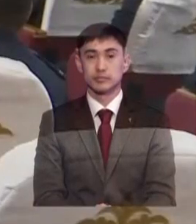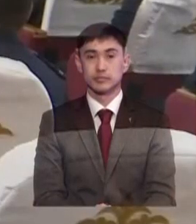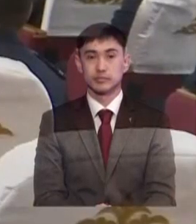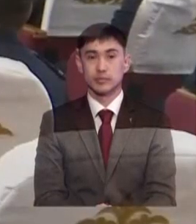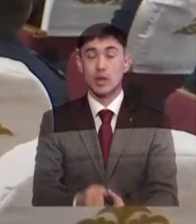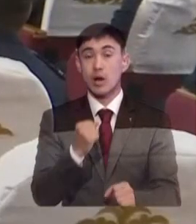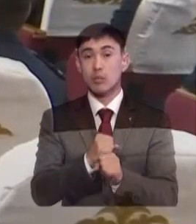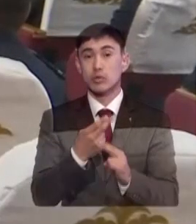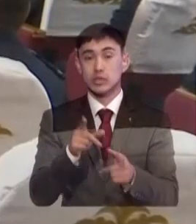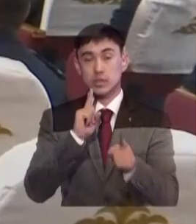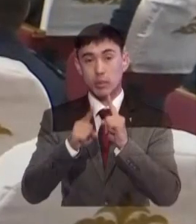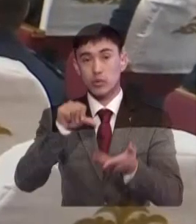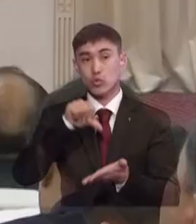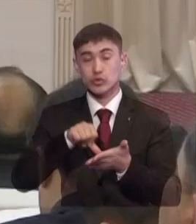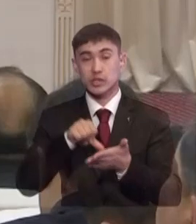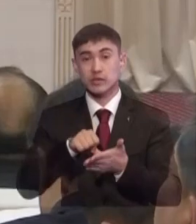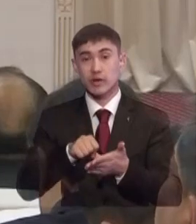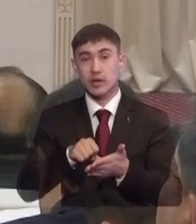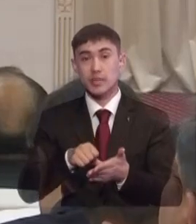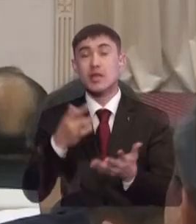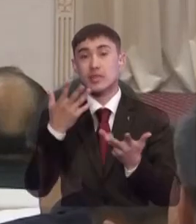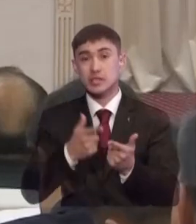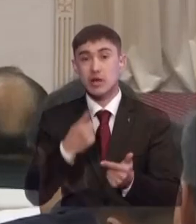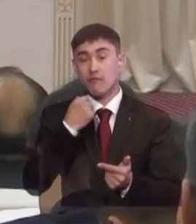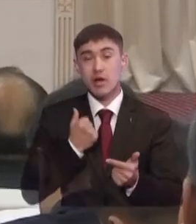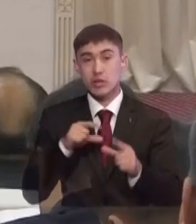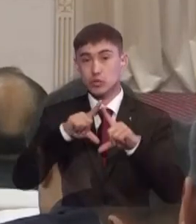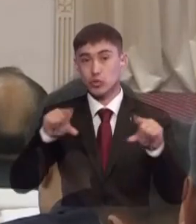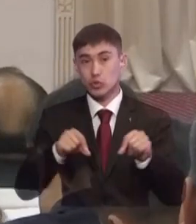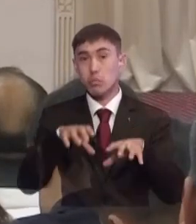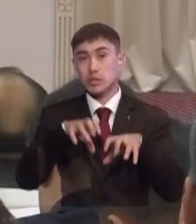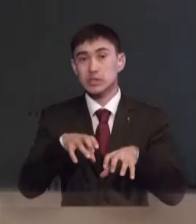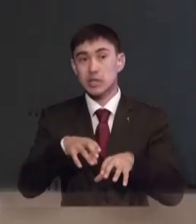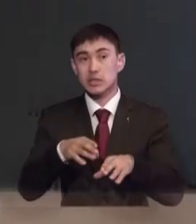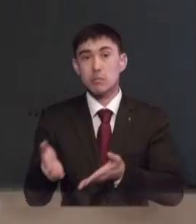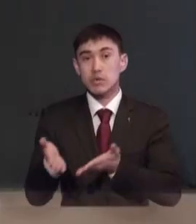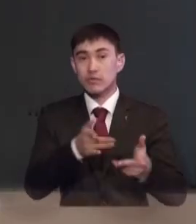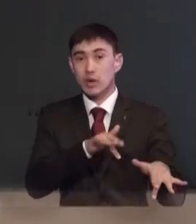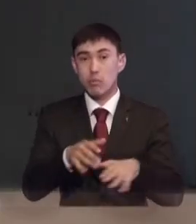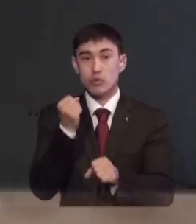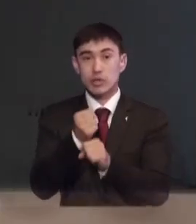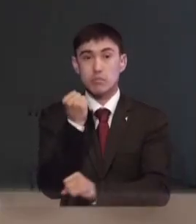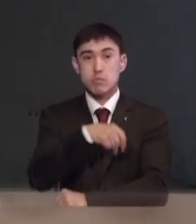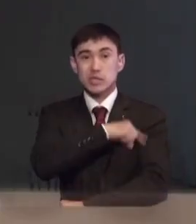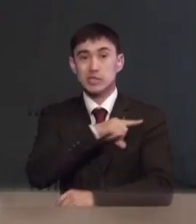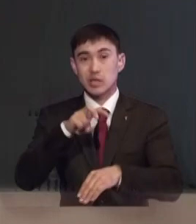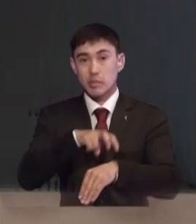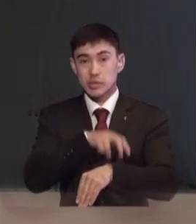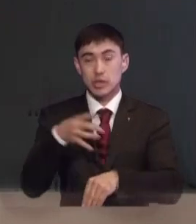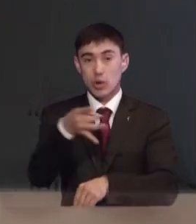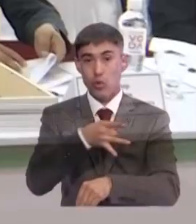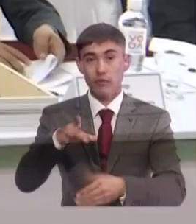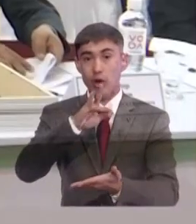В работе этого собрания приняли участие представители нескольких военных структур, председатели призывных и работники медицинских комиссий районов